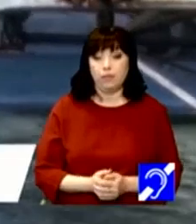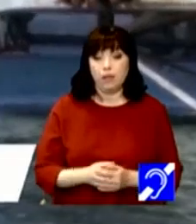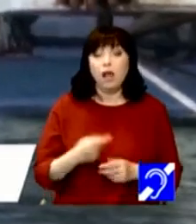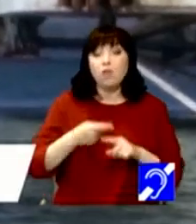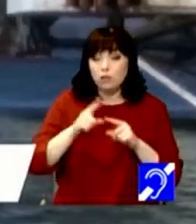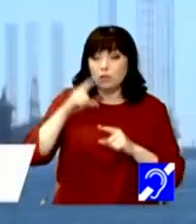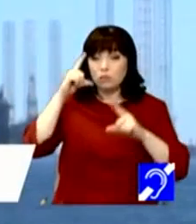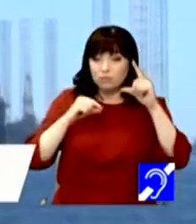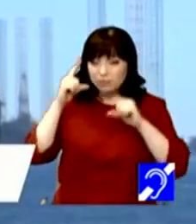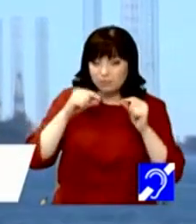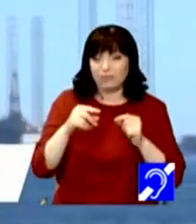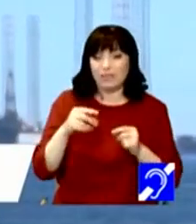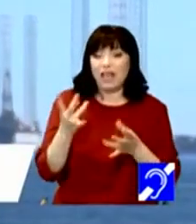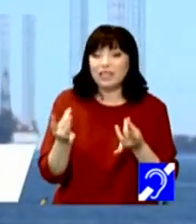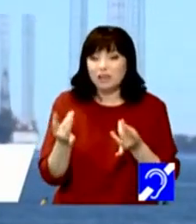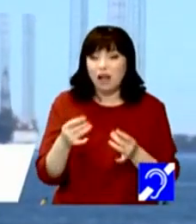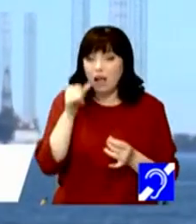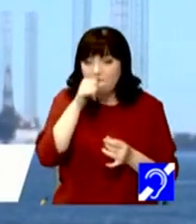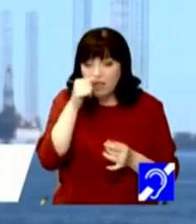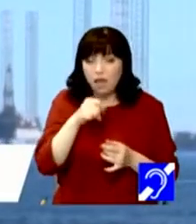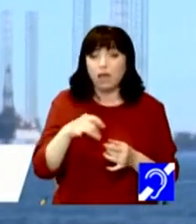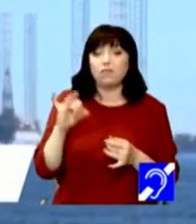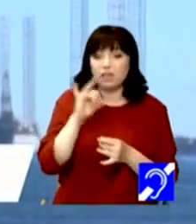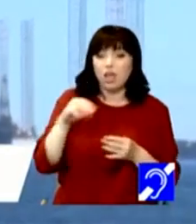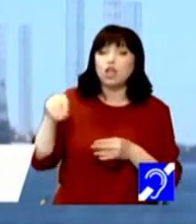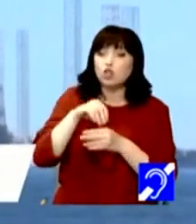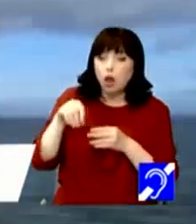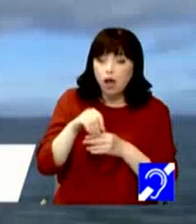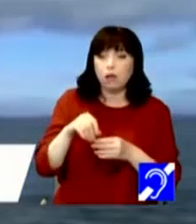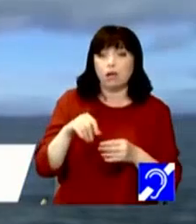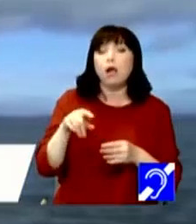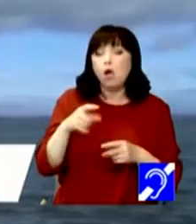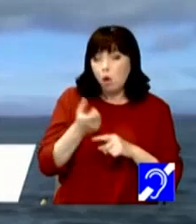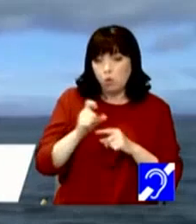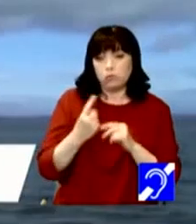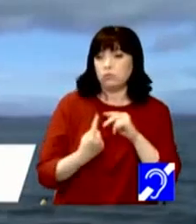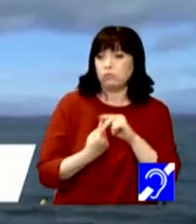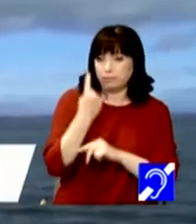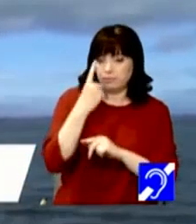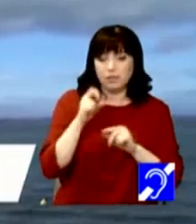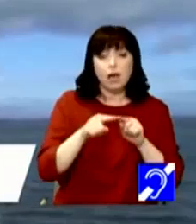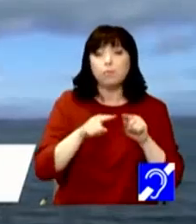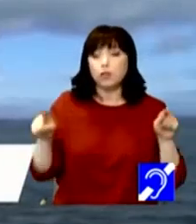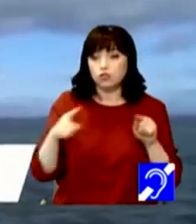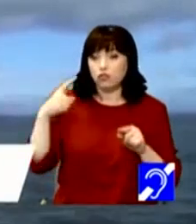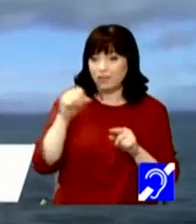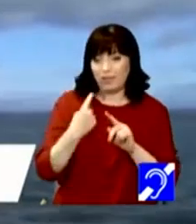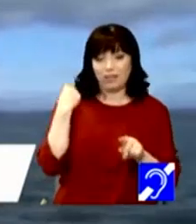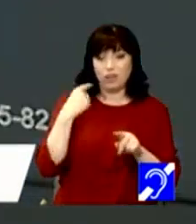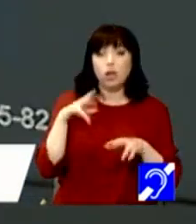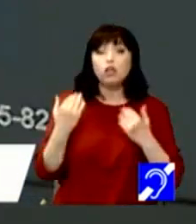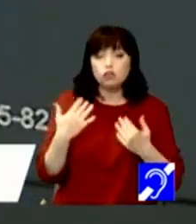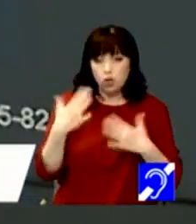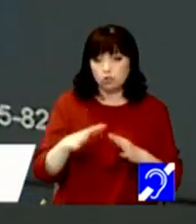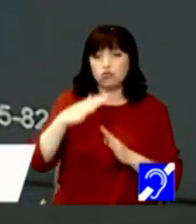Atât cotațiile Brent la țiței, cât și cotațiile Platz la motorină au avut o creștere considerabilă pe parcursul săptămânii precedente, ajungând